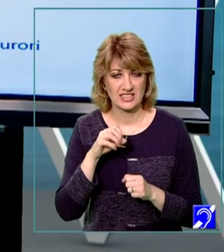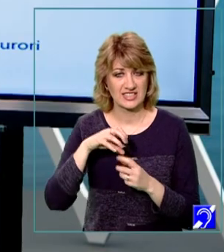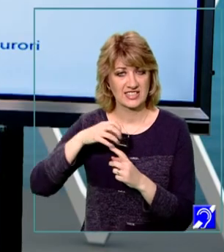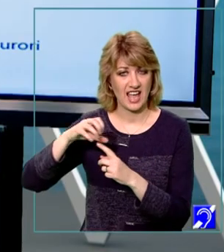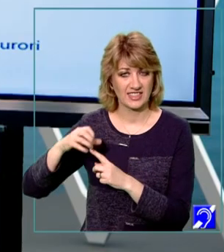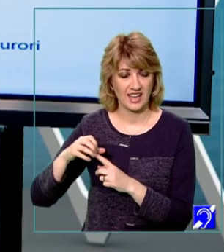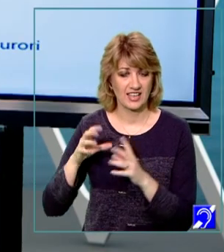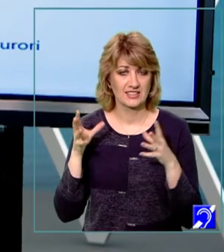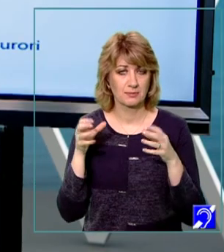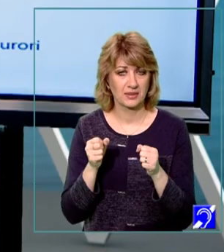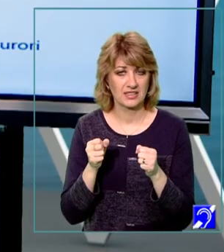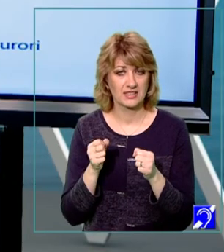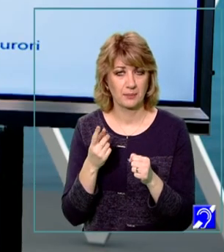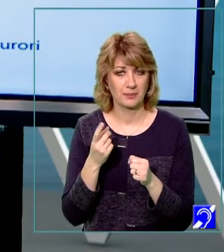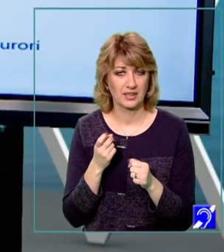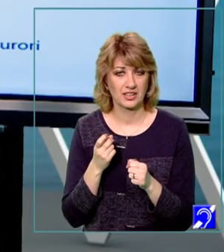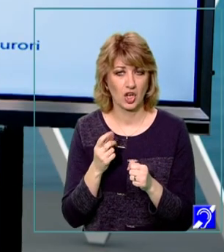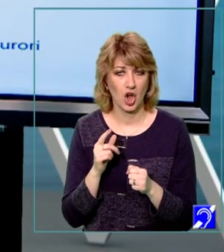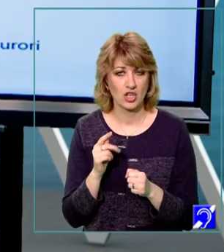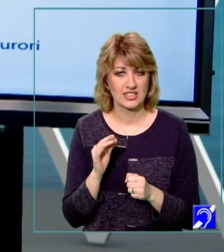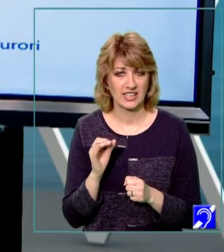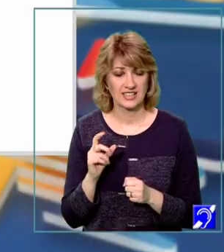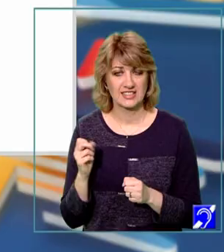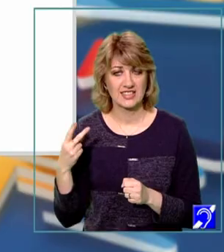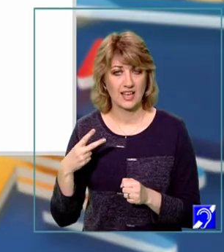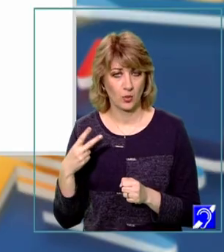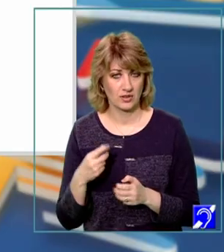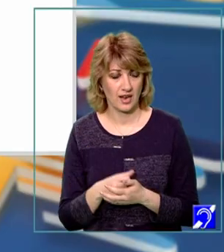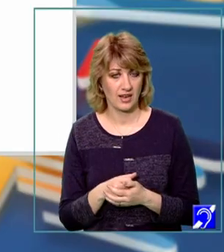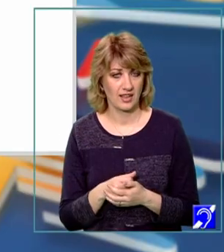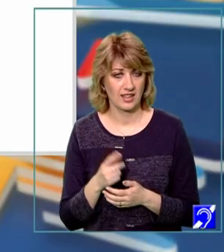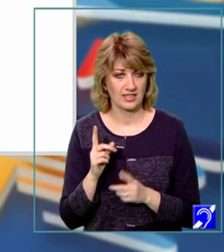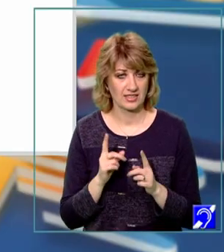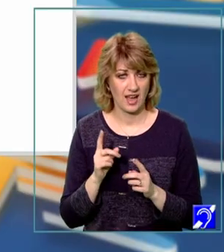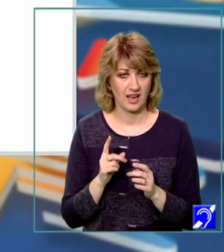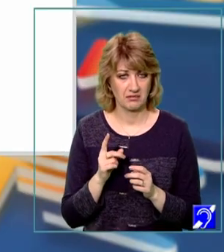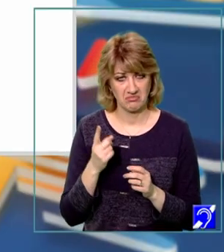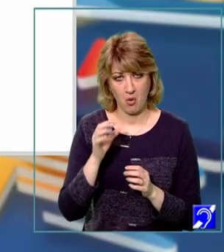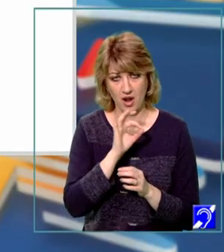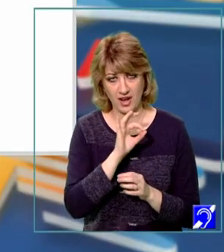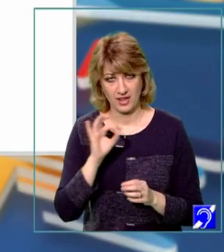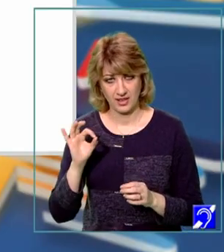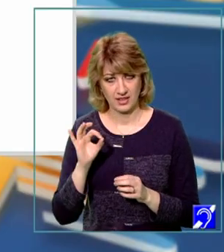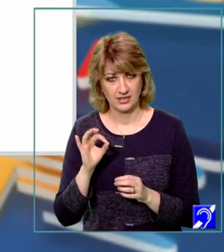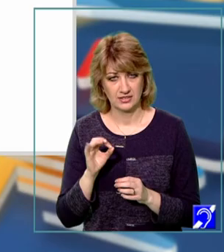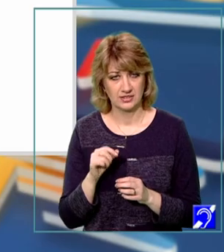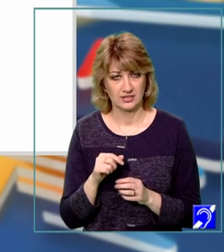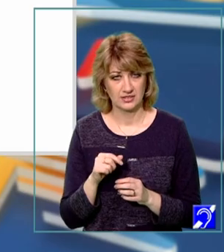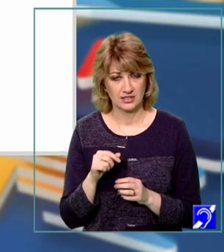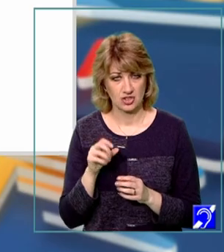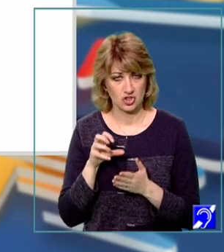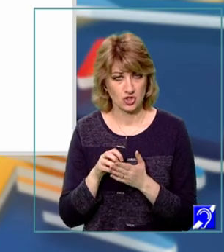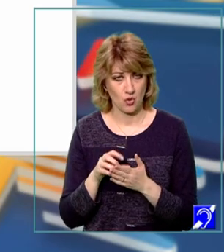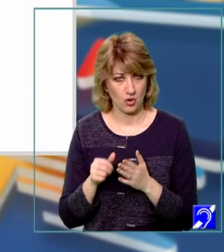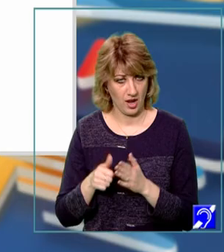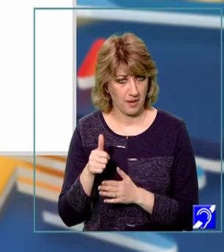sunt prinse prin constricții secundare. Dacă tragem o linie imaginară prin zona centromerului, observăm